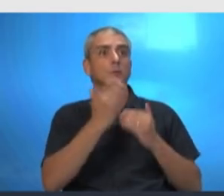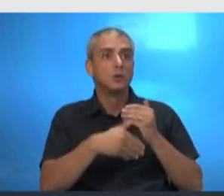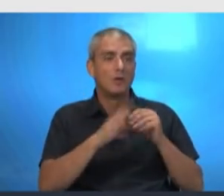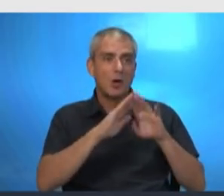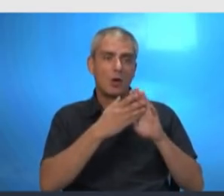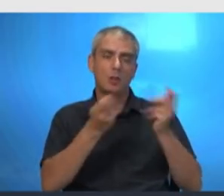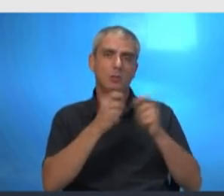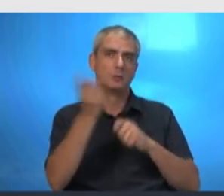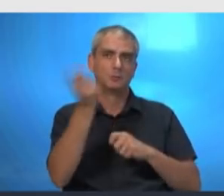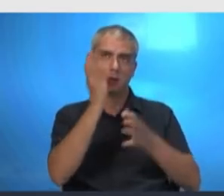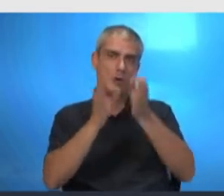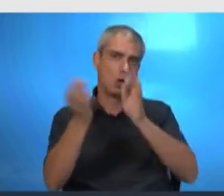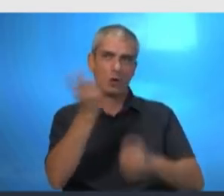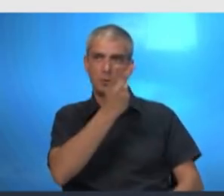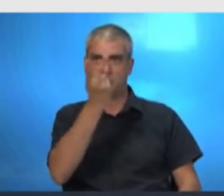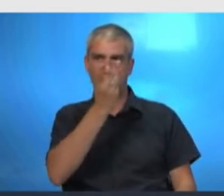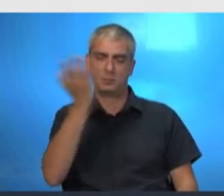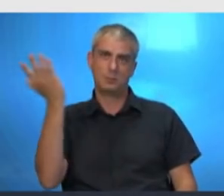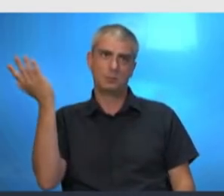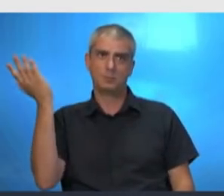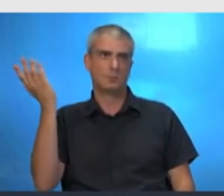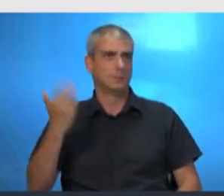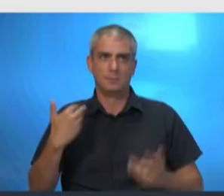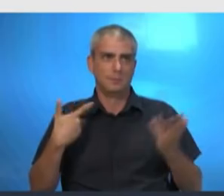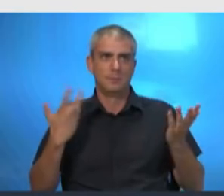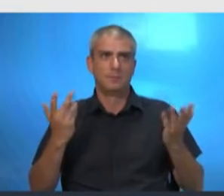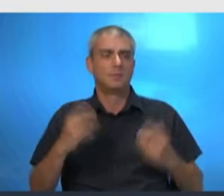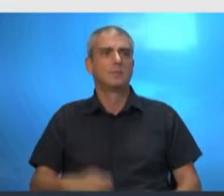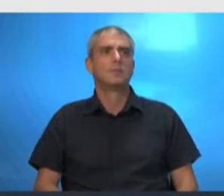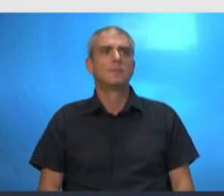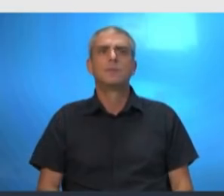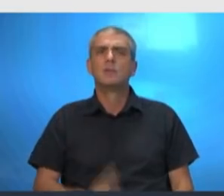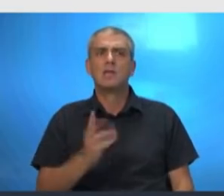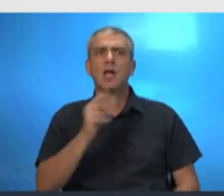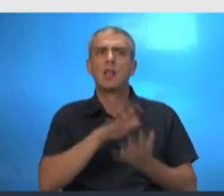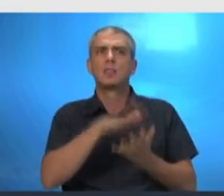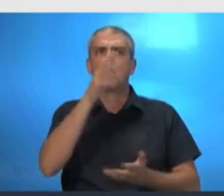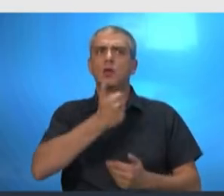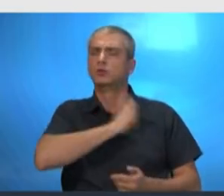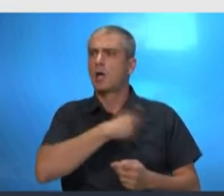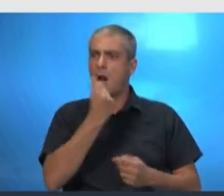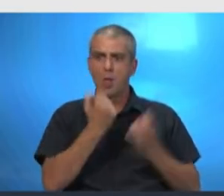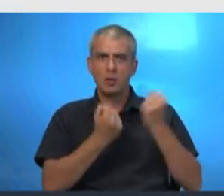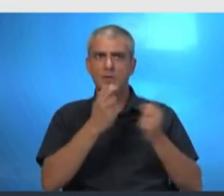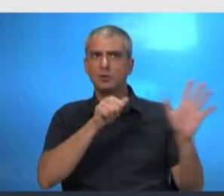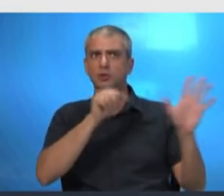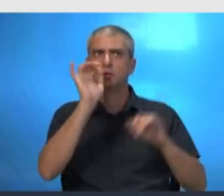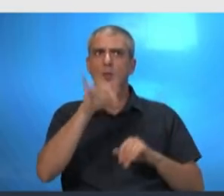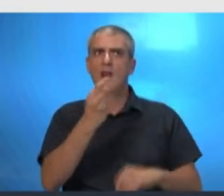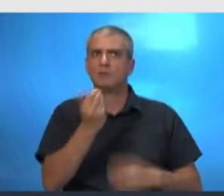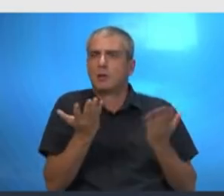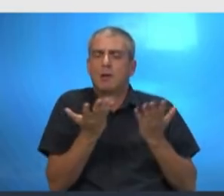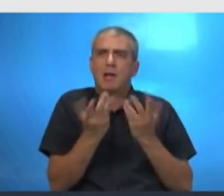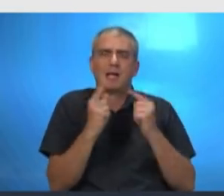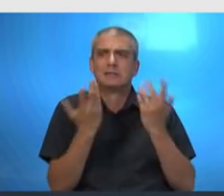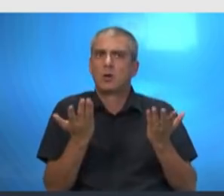הכל נסגר בין עורכי הדין, ואין לי סוג מעניין לזה. איך תפך לראש העיר עלות רכב ל-600,000 שקל? איך זה קורה?